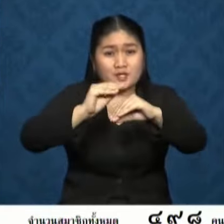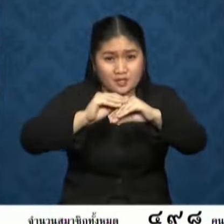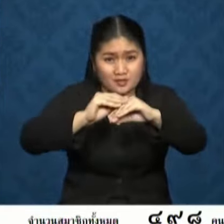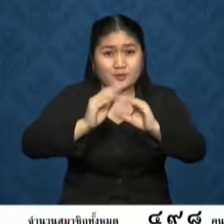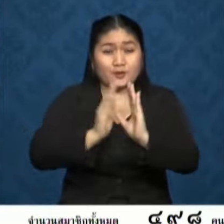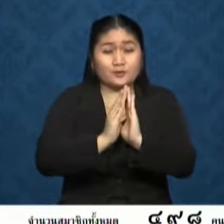ับ